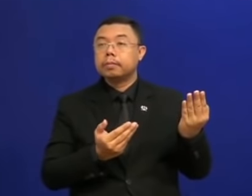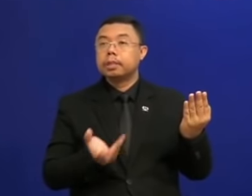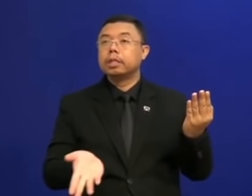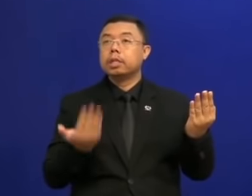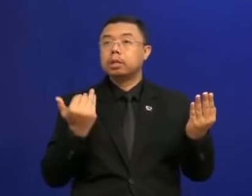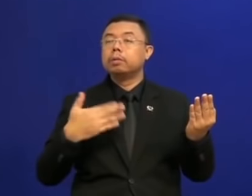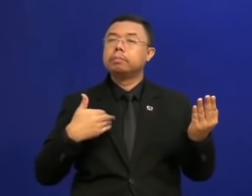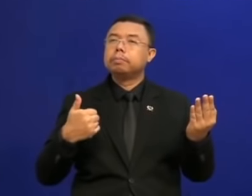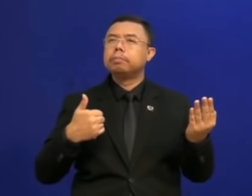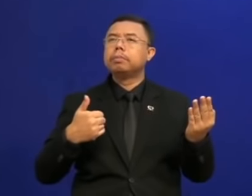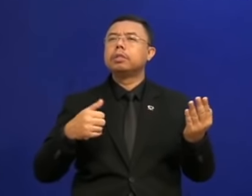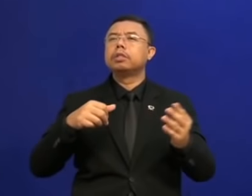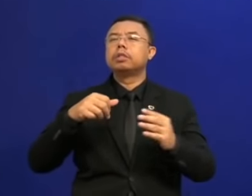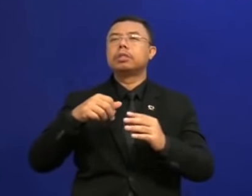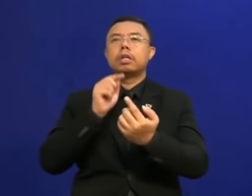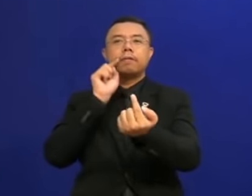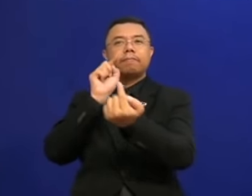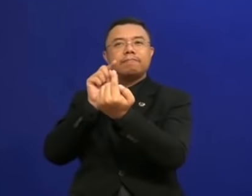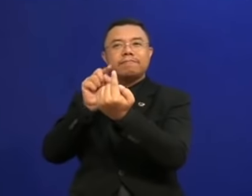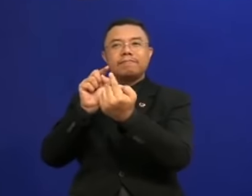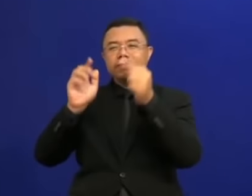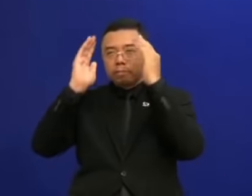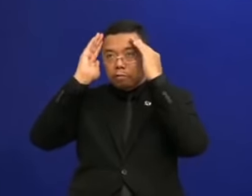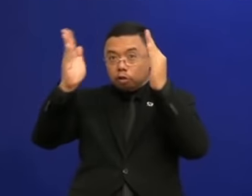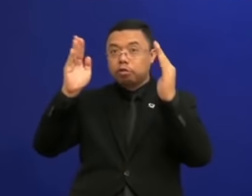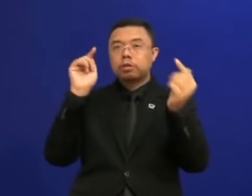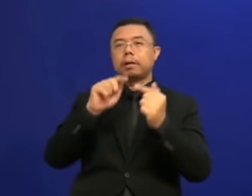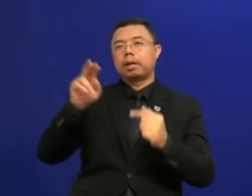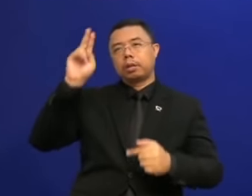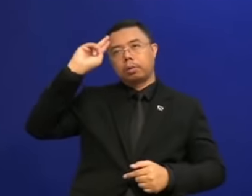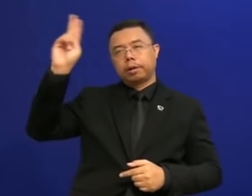bisa berpusat pada Tuhan.